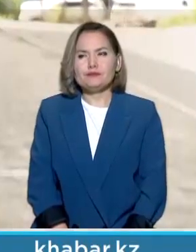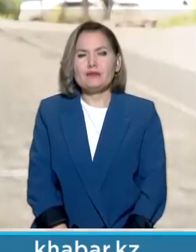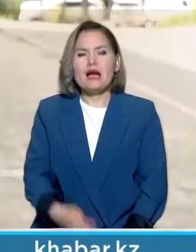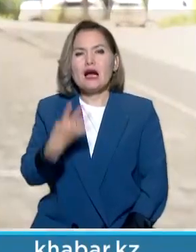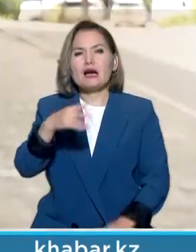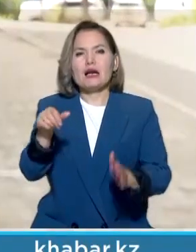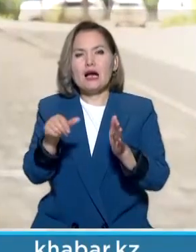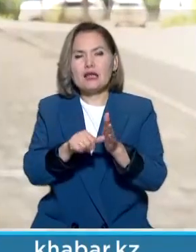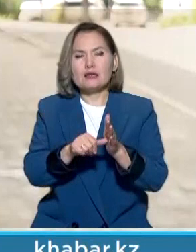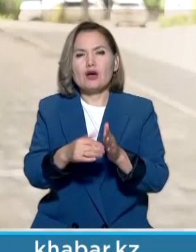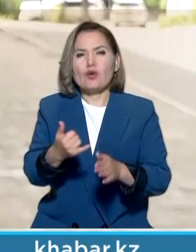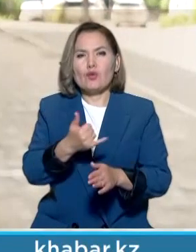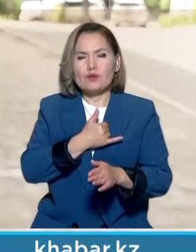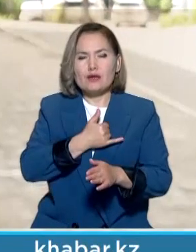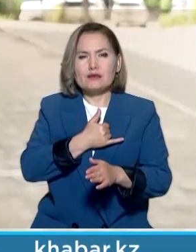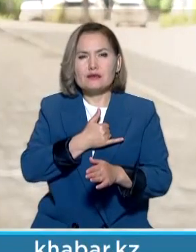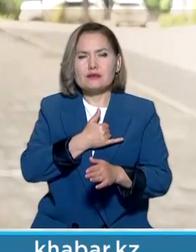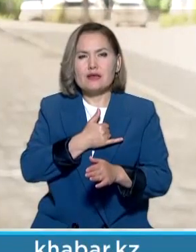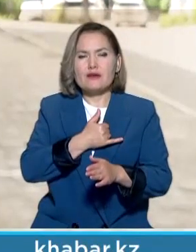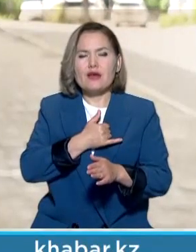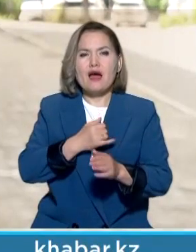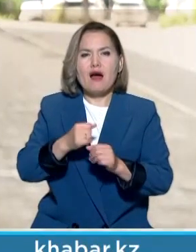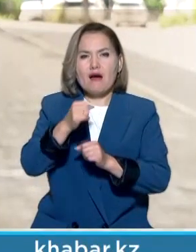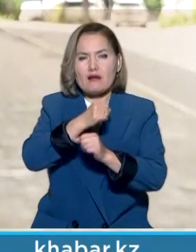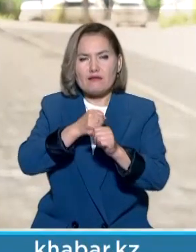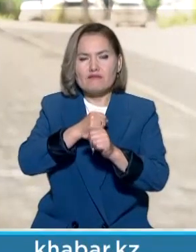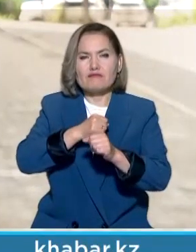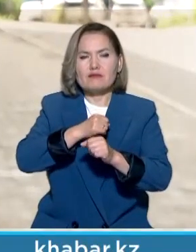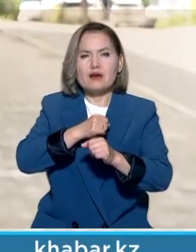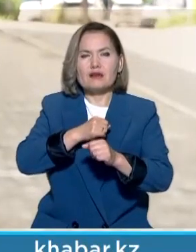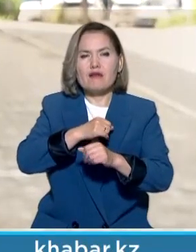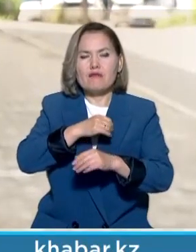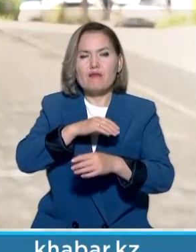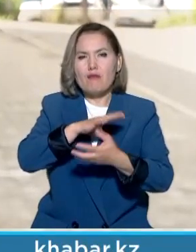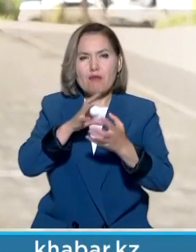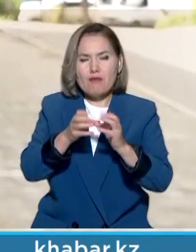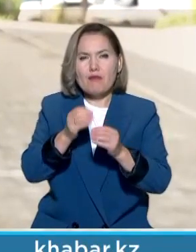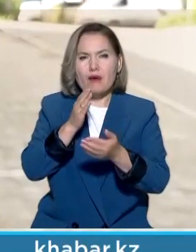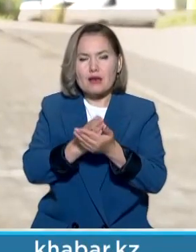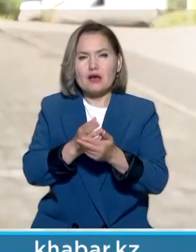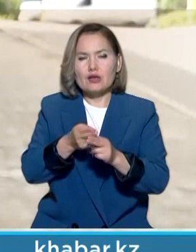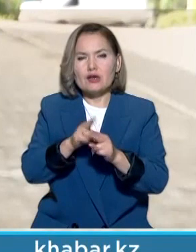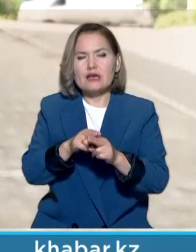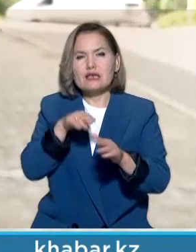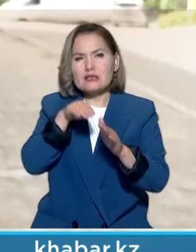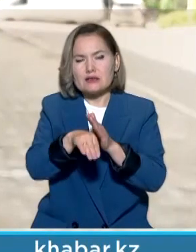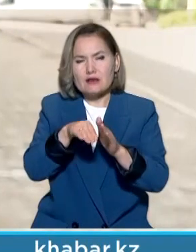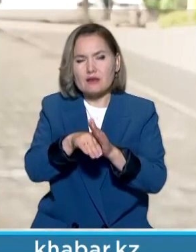46 элеватор бар. Олардың көлемі, сыйымдылығы 3,2 миллион